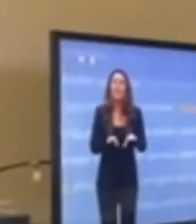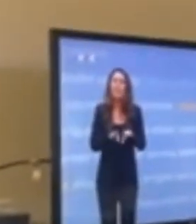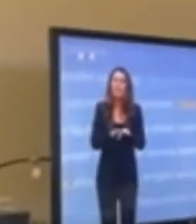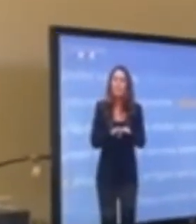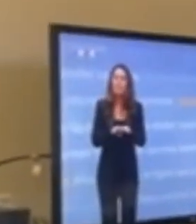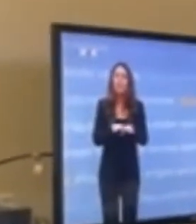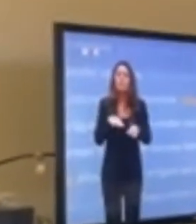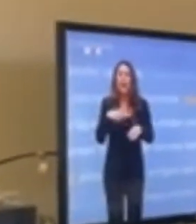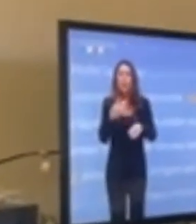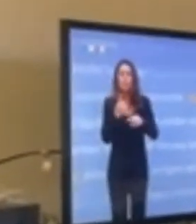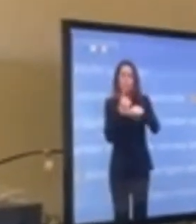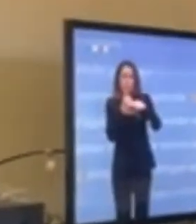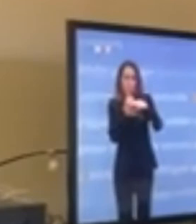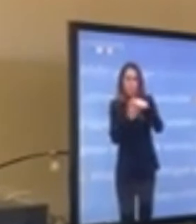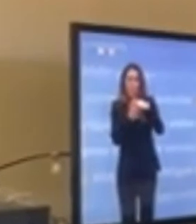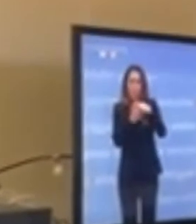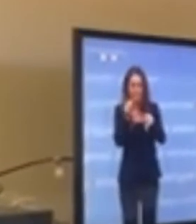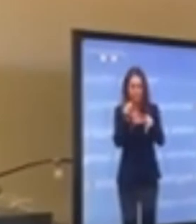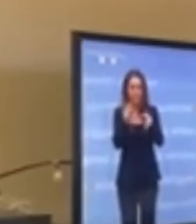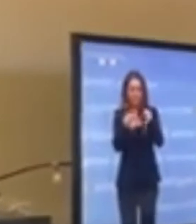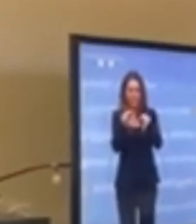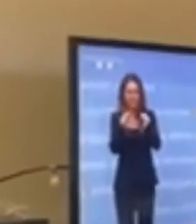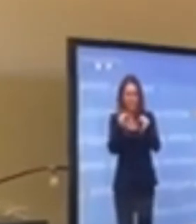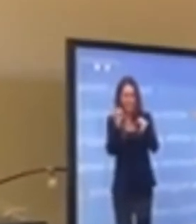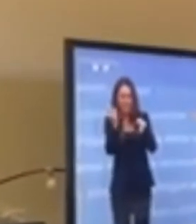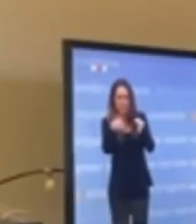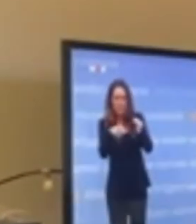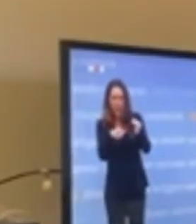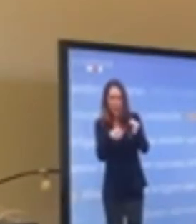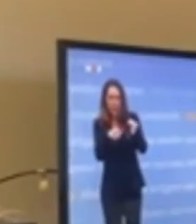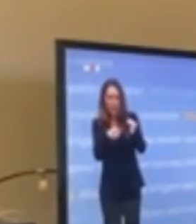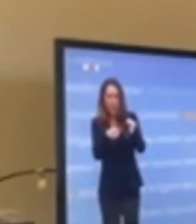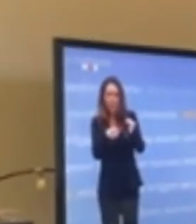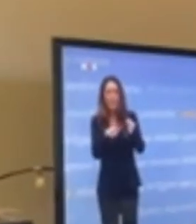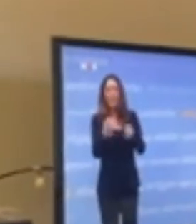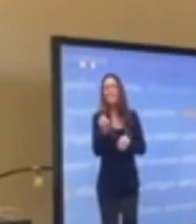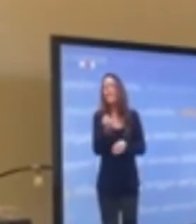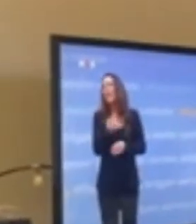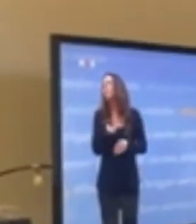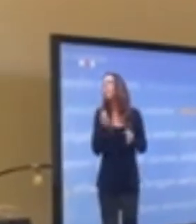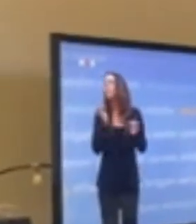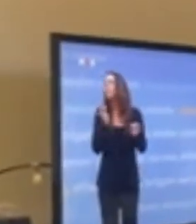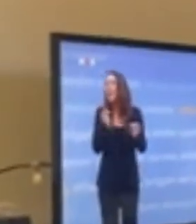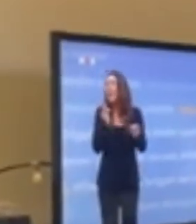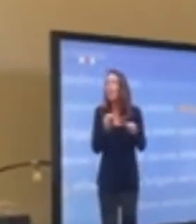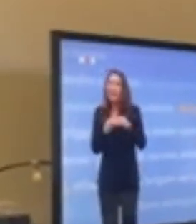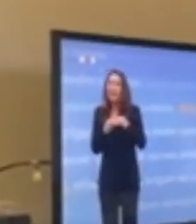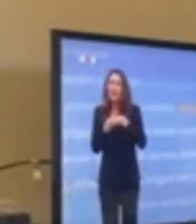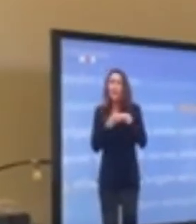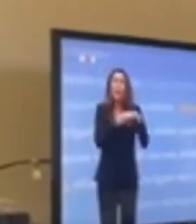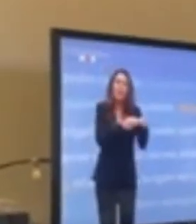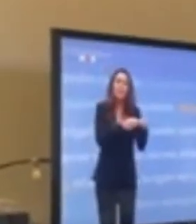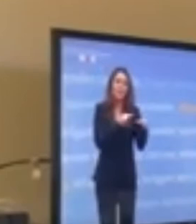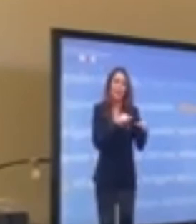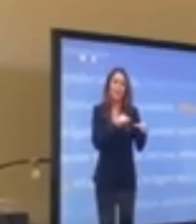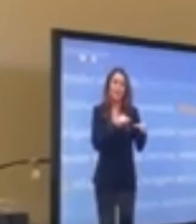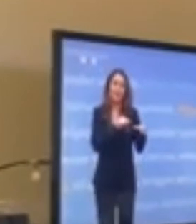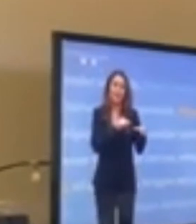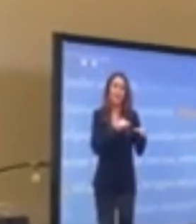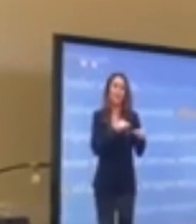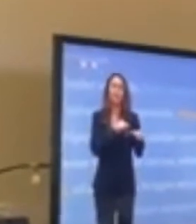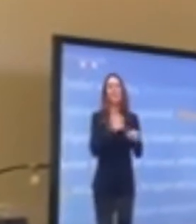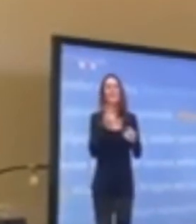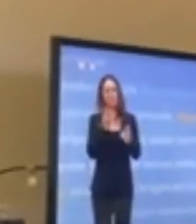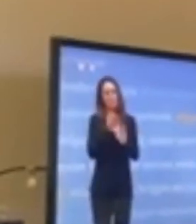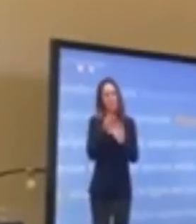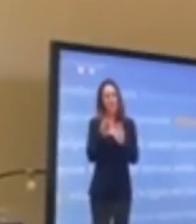positieve testuitslag hebben gehad. Daarom is het allerbelangrijkste dat je ook daadwerkelijk in quarantaine gaat. Nou, daar hebben we twee mogelijkheden om dat